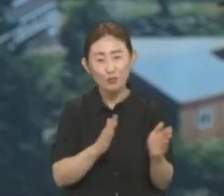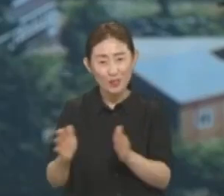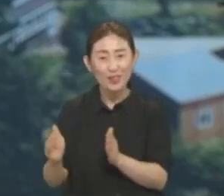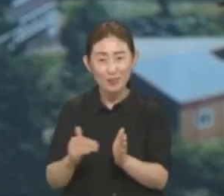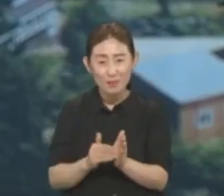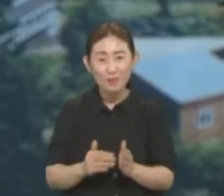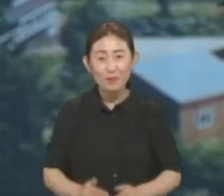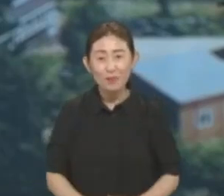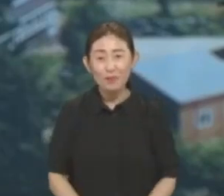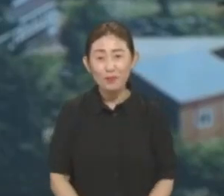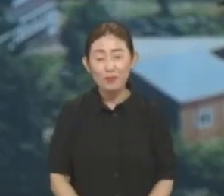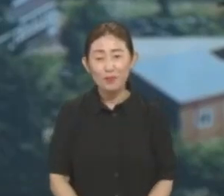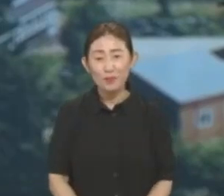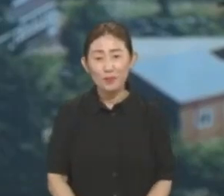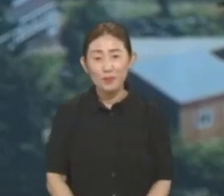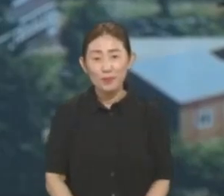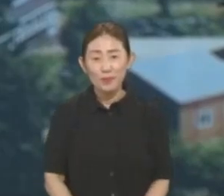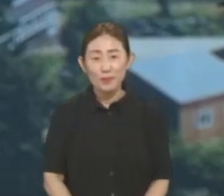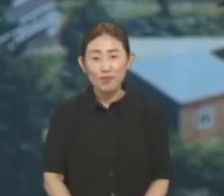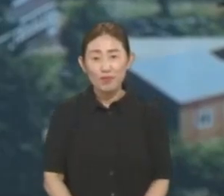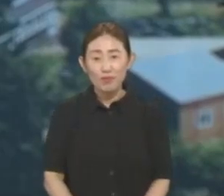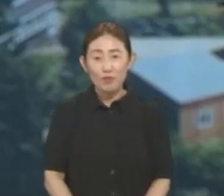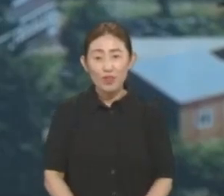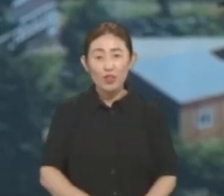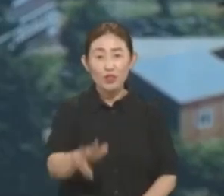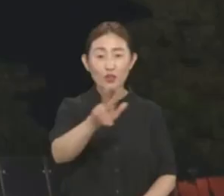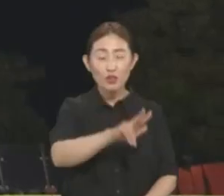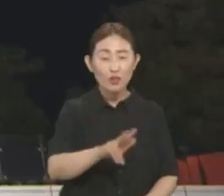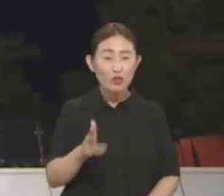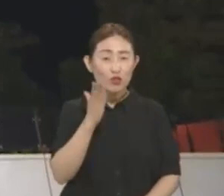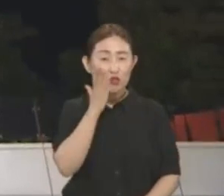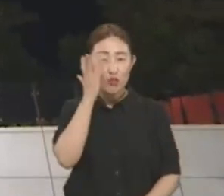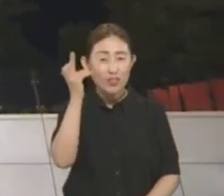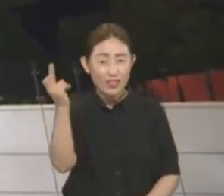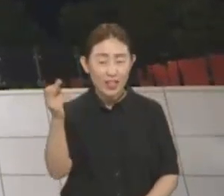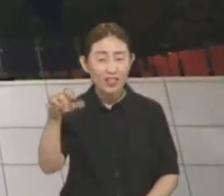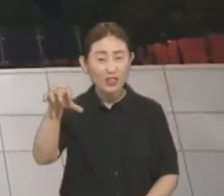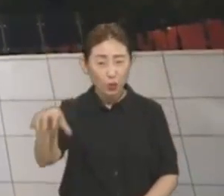것이고요. 우리 태안은 전국에서 울산과 함께